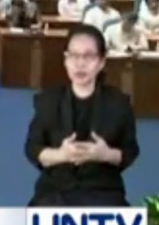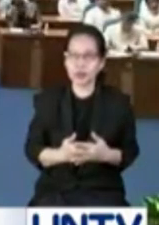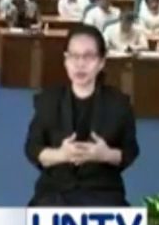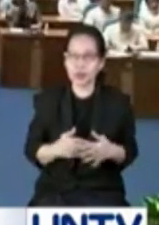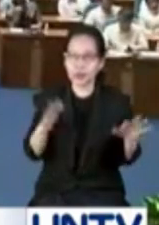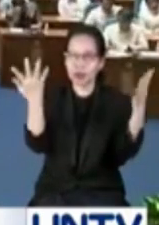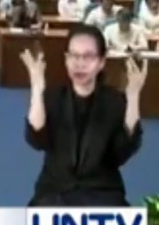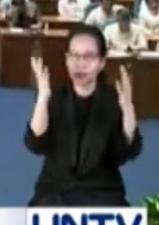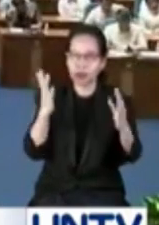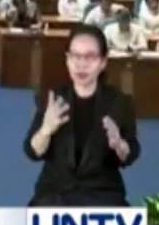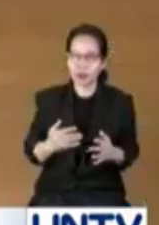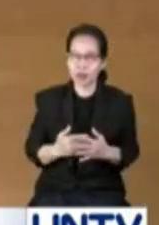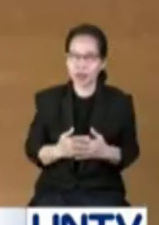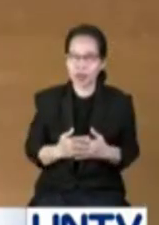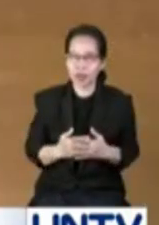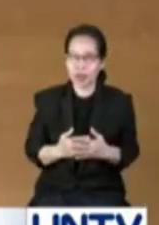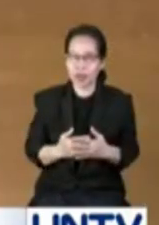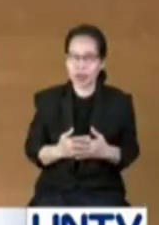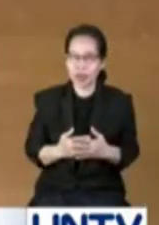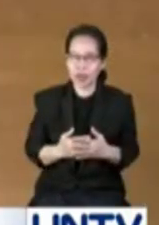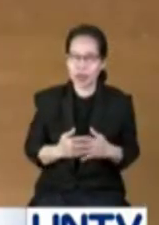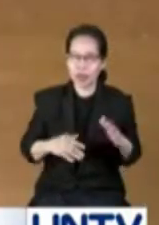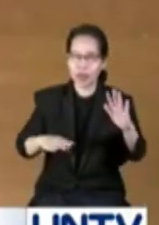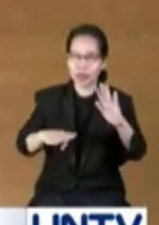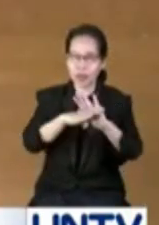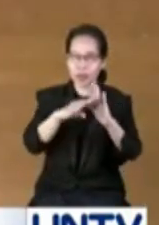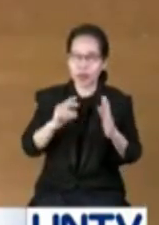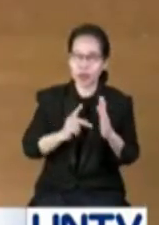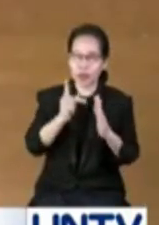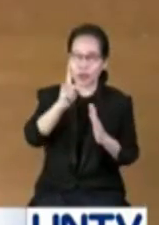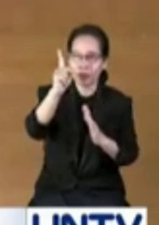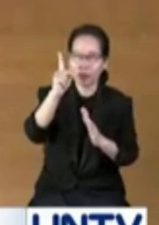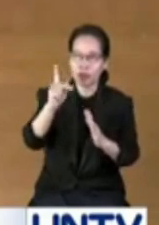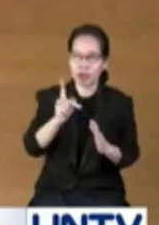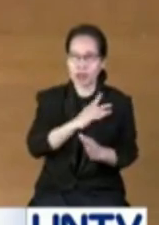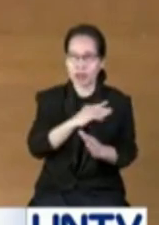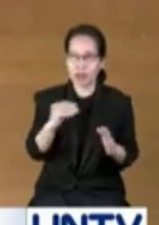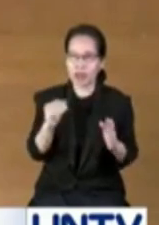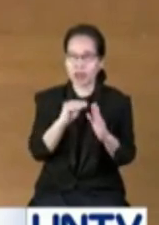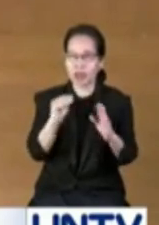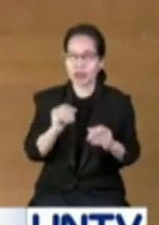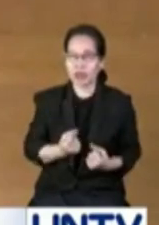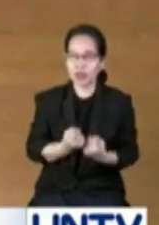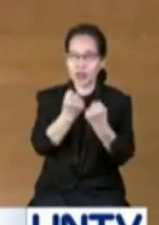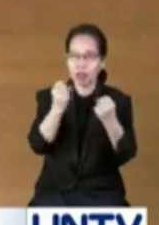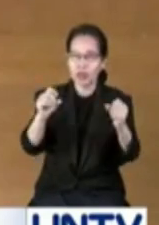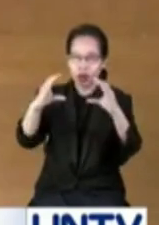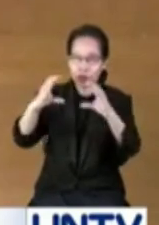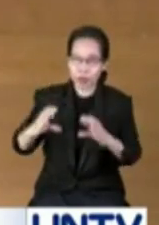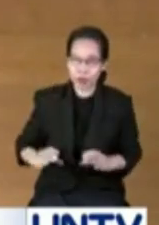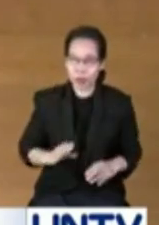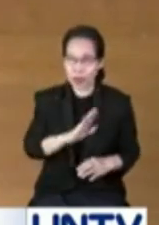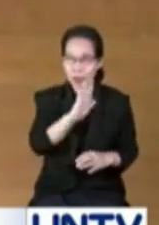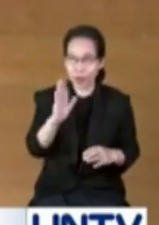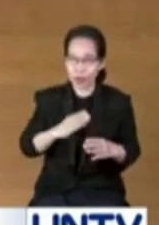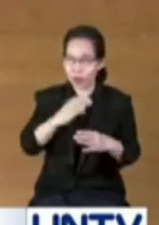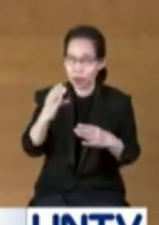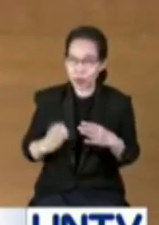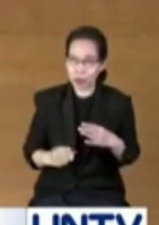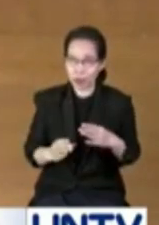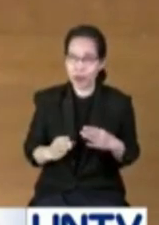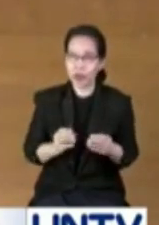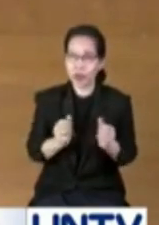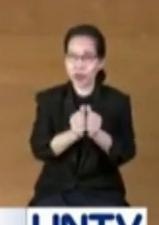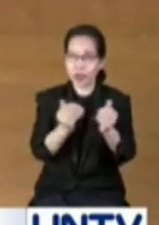The building blocks of progressive, livable, and sustainable communities will never be complete without appropriate